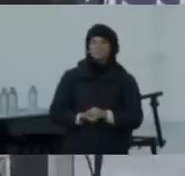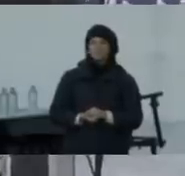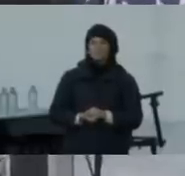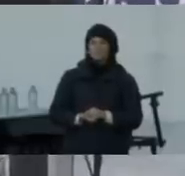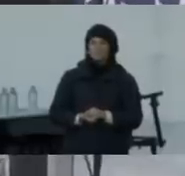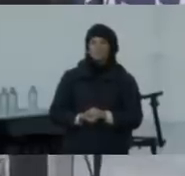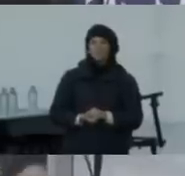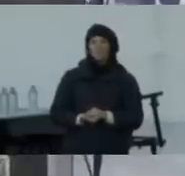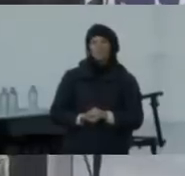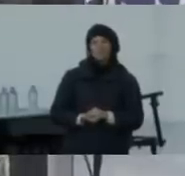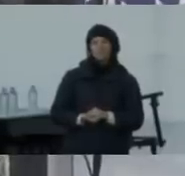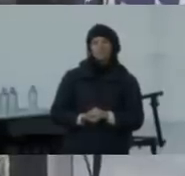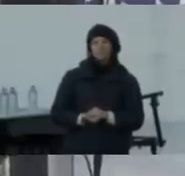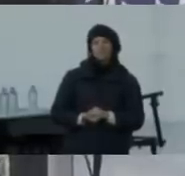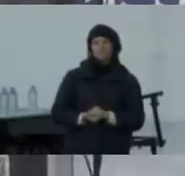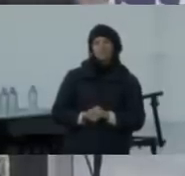Un uomo che appena